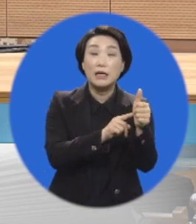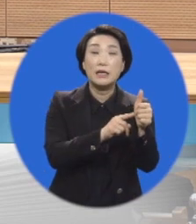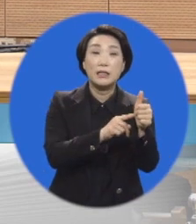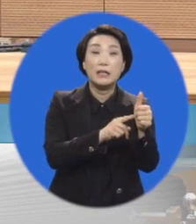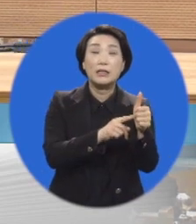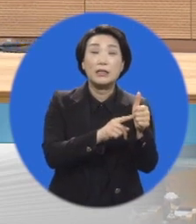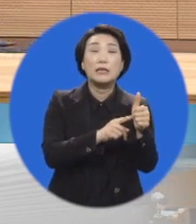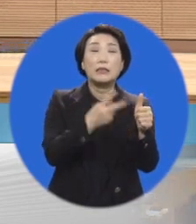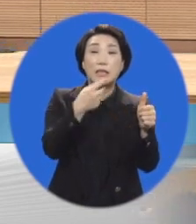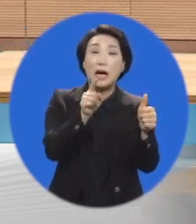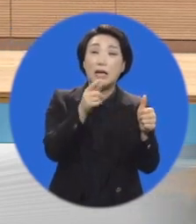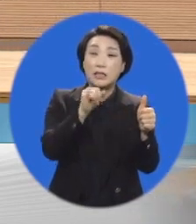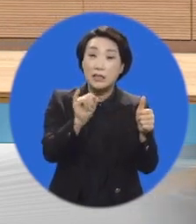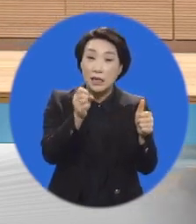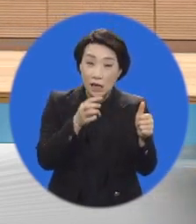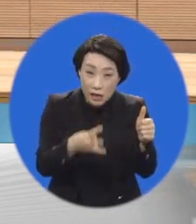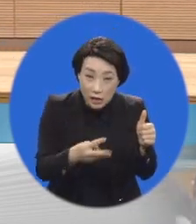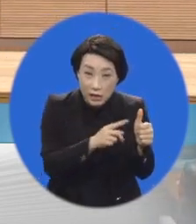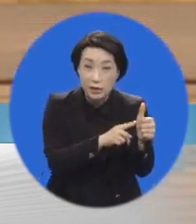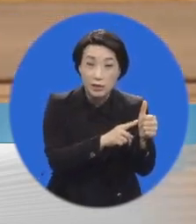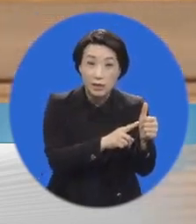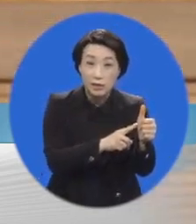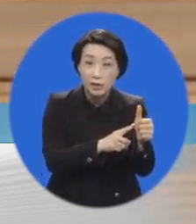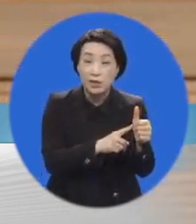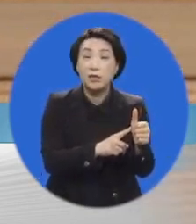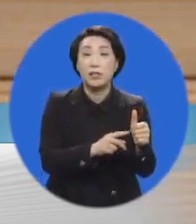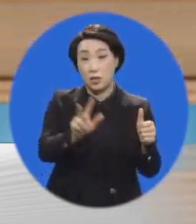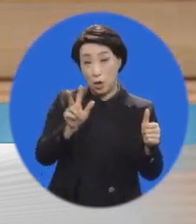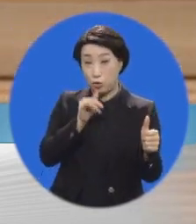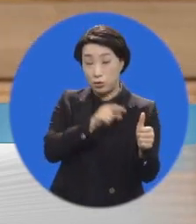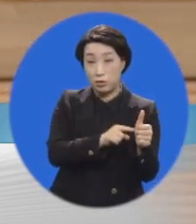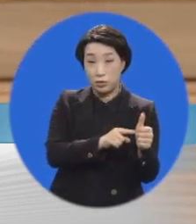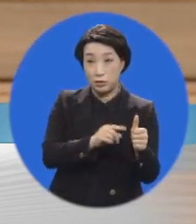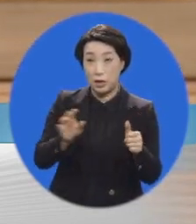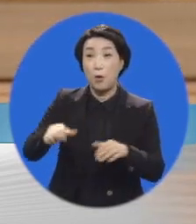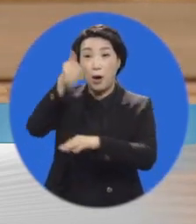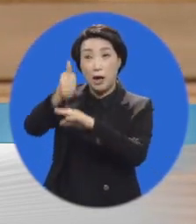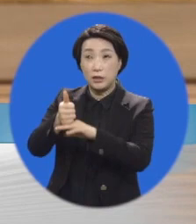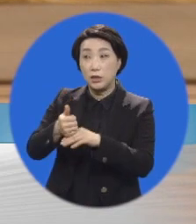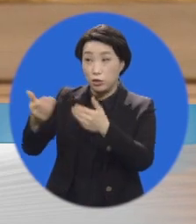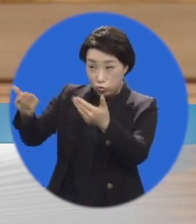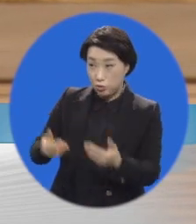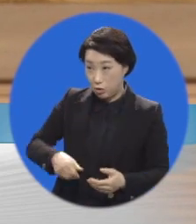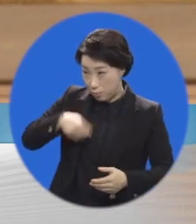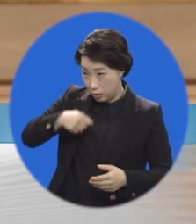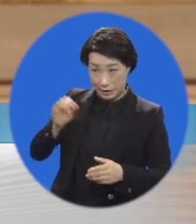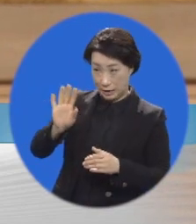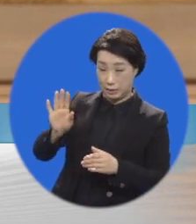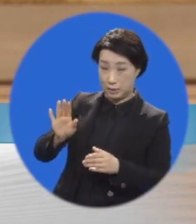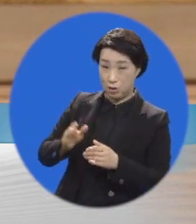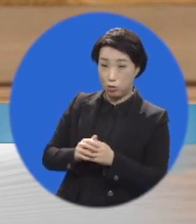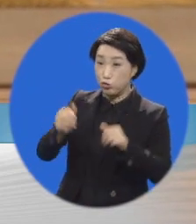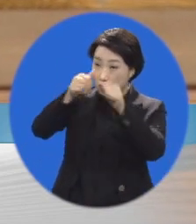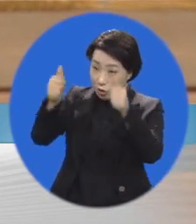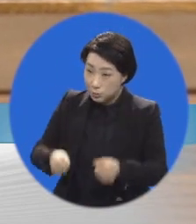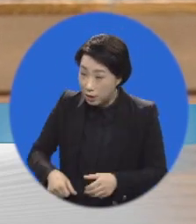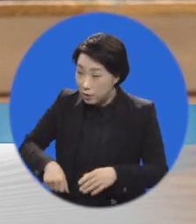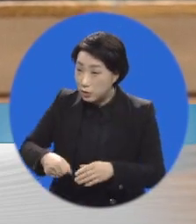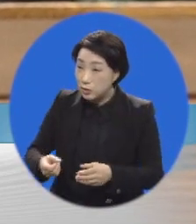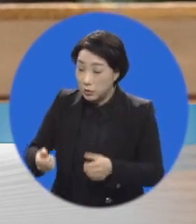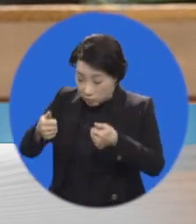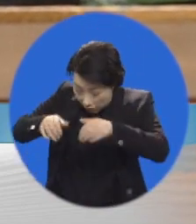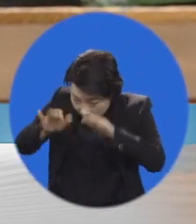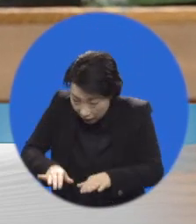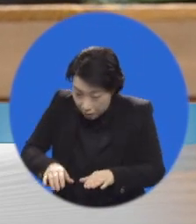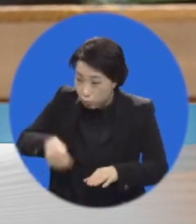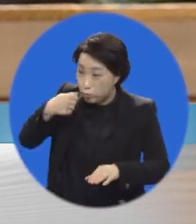나는 왕의 재미를 먹지 않는다. 우상의 재물을 먹지 않는다. 내가 하나님과 뜻을 같이 하기로